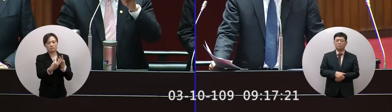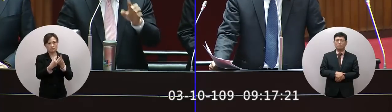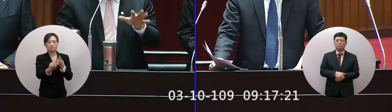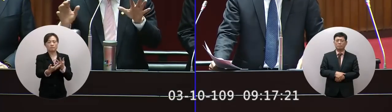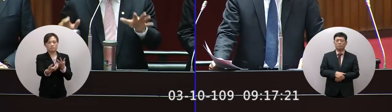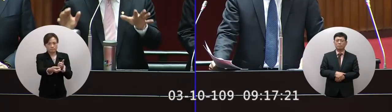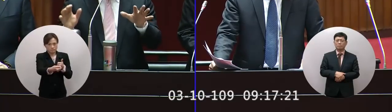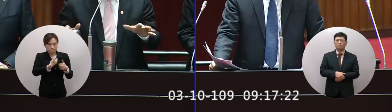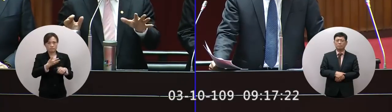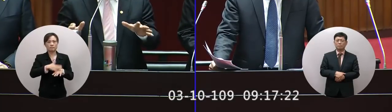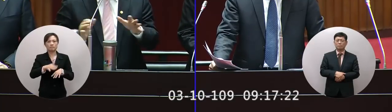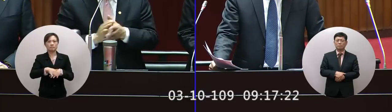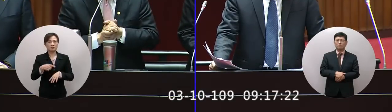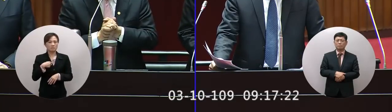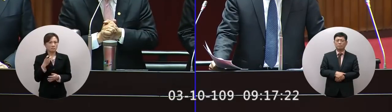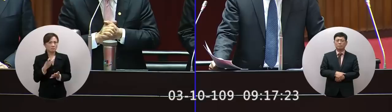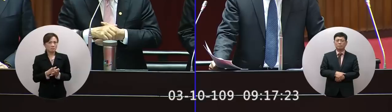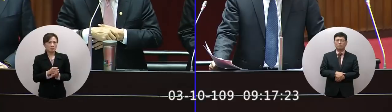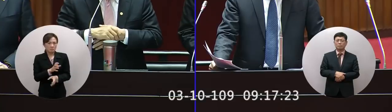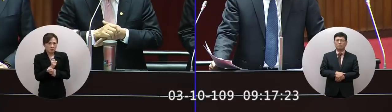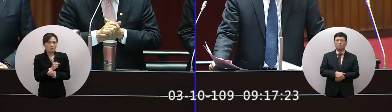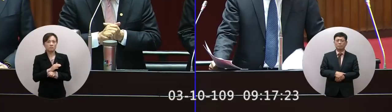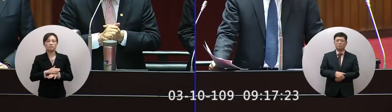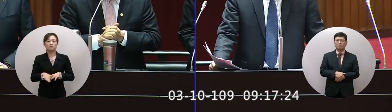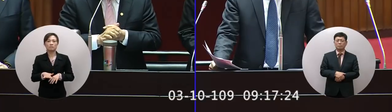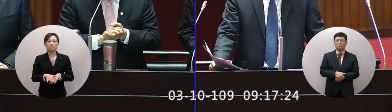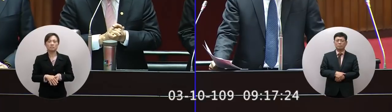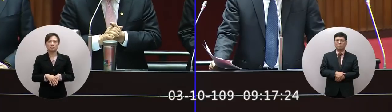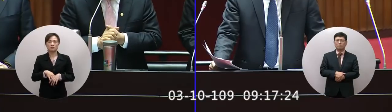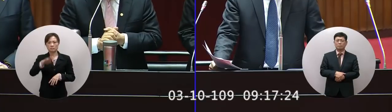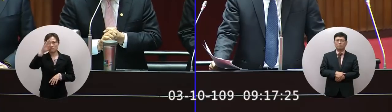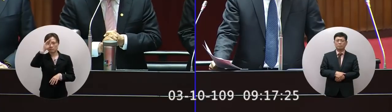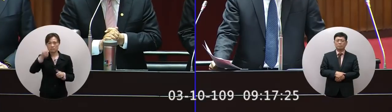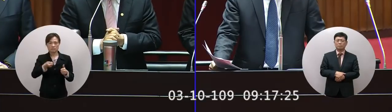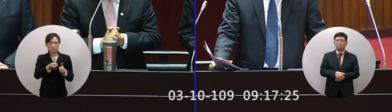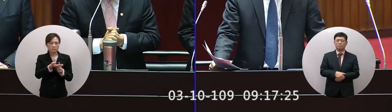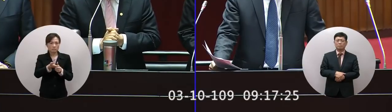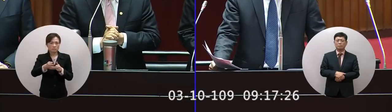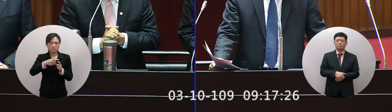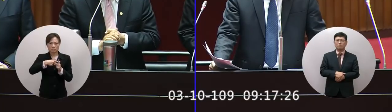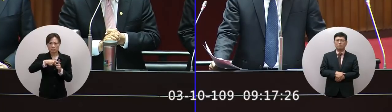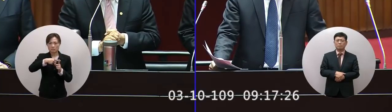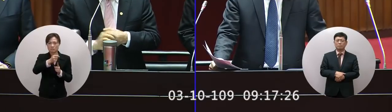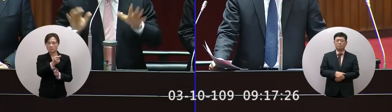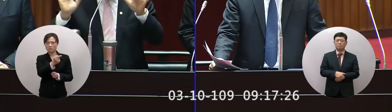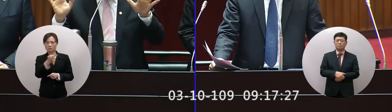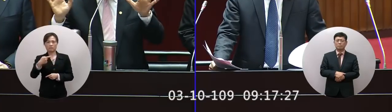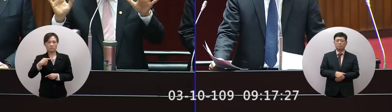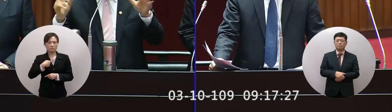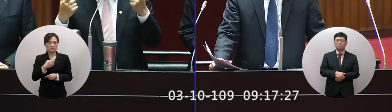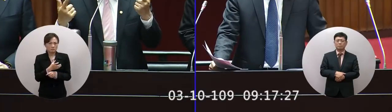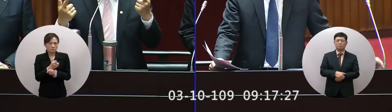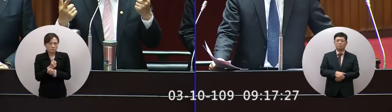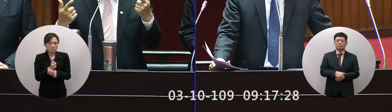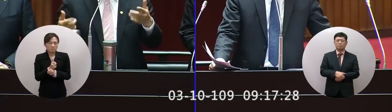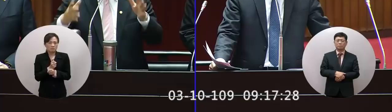以随着疫情的发展，我们真的是步步为营，那影响也是一样，